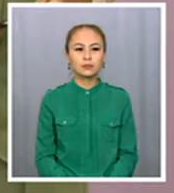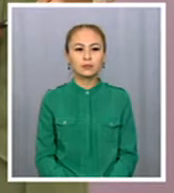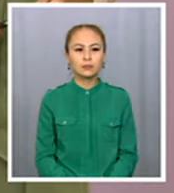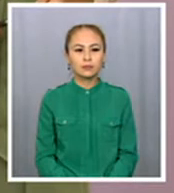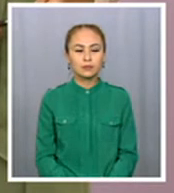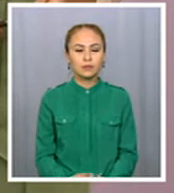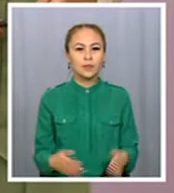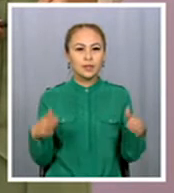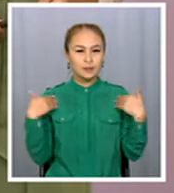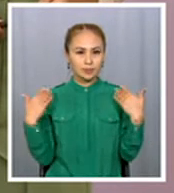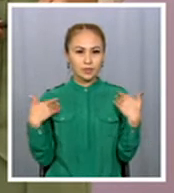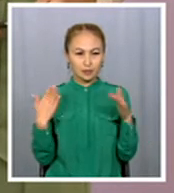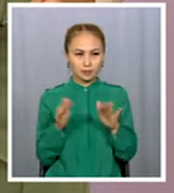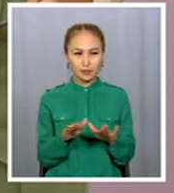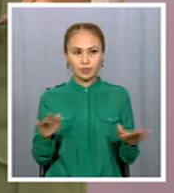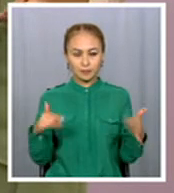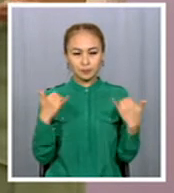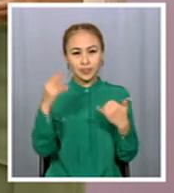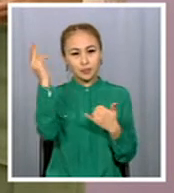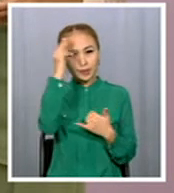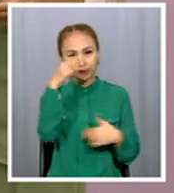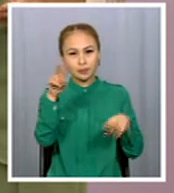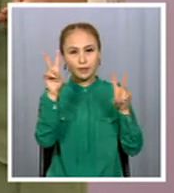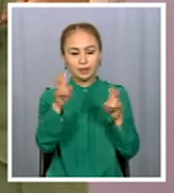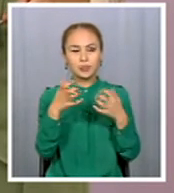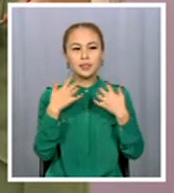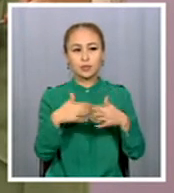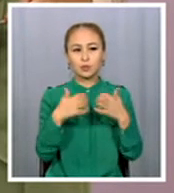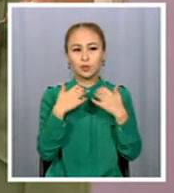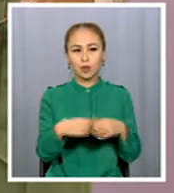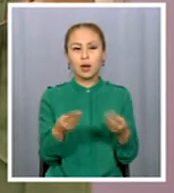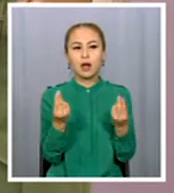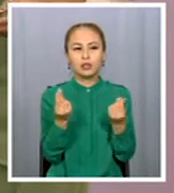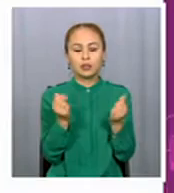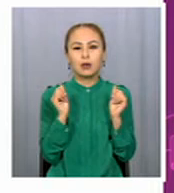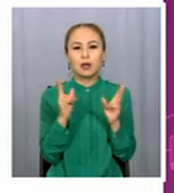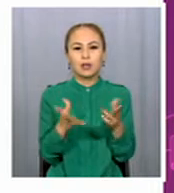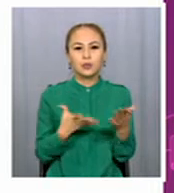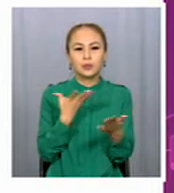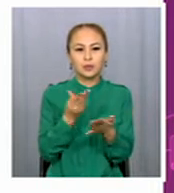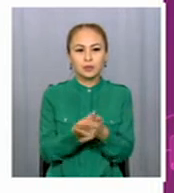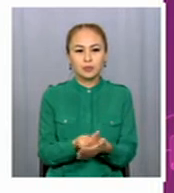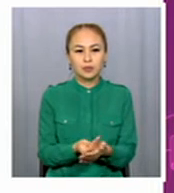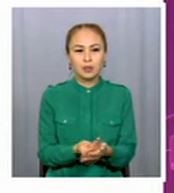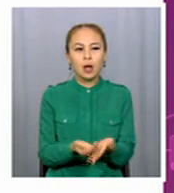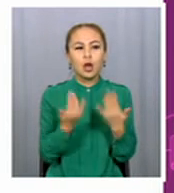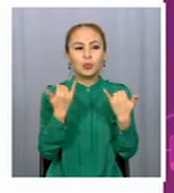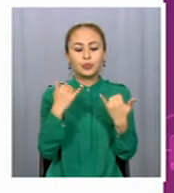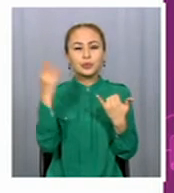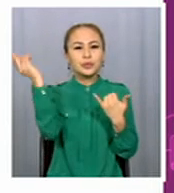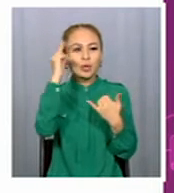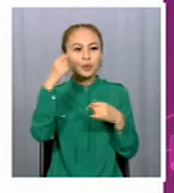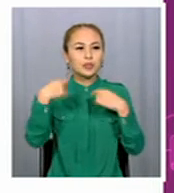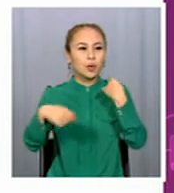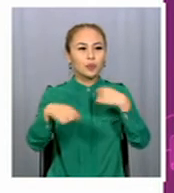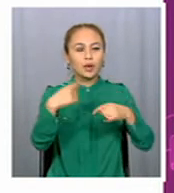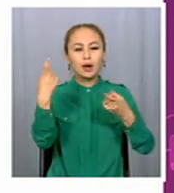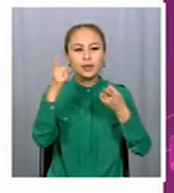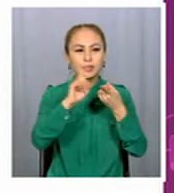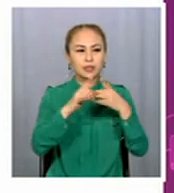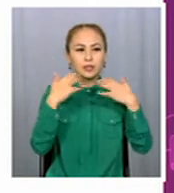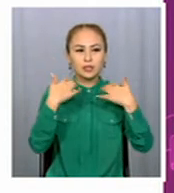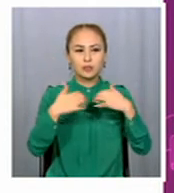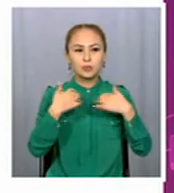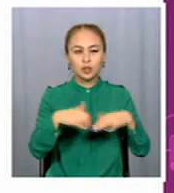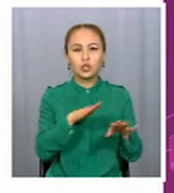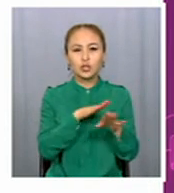Сәлеметсіңдер ме, балалар? Сабақтың тақырыбы есеп шығару, ақшаны қалай төлейміз. Бүгінгі сабақта саудаға қатысты есептерді